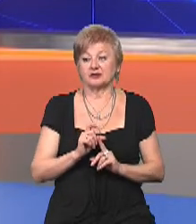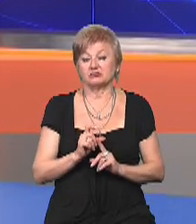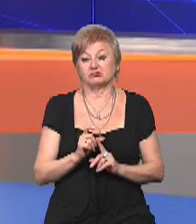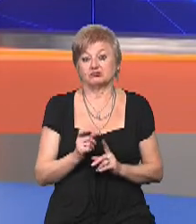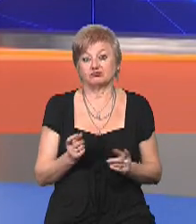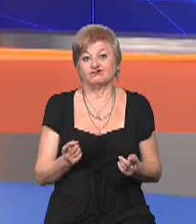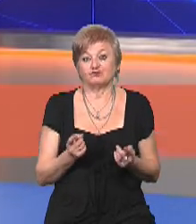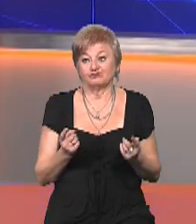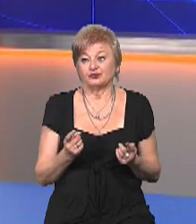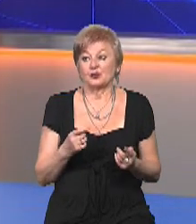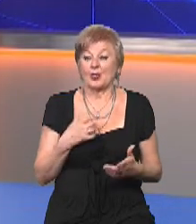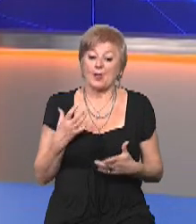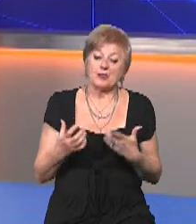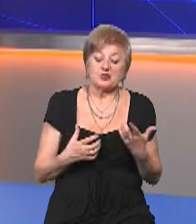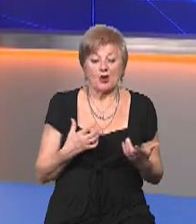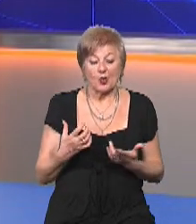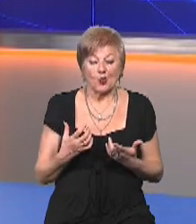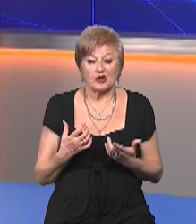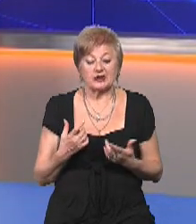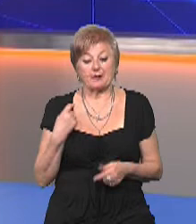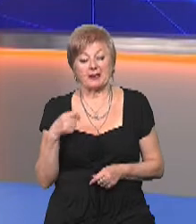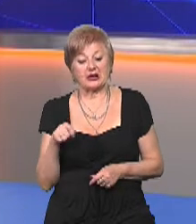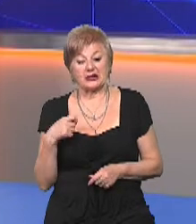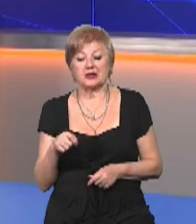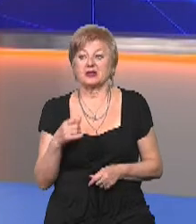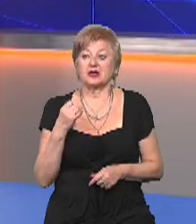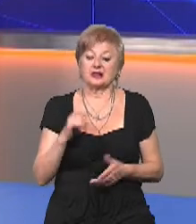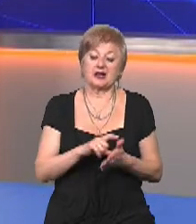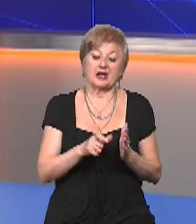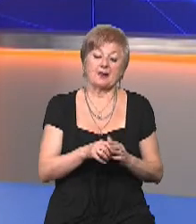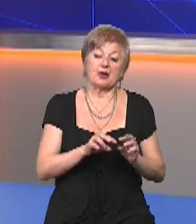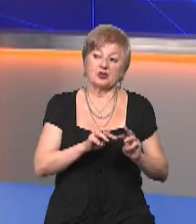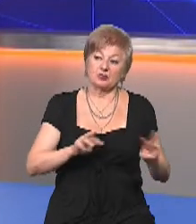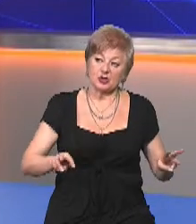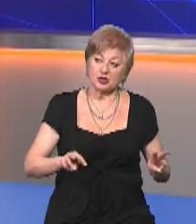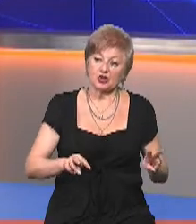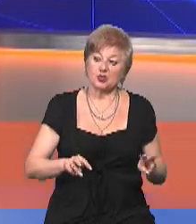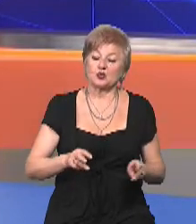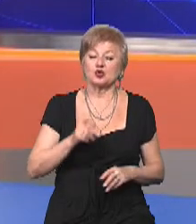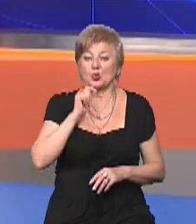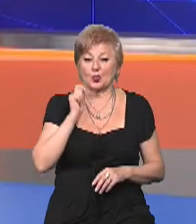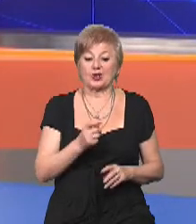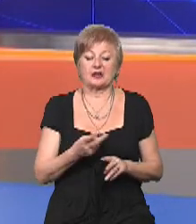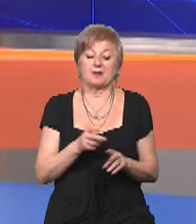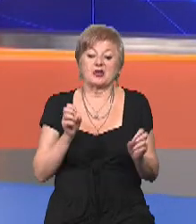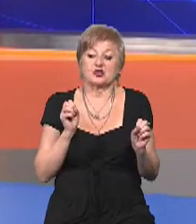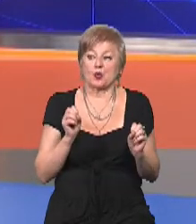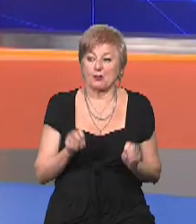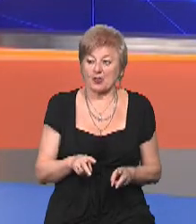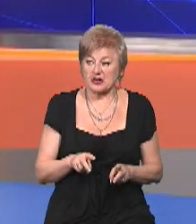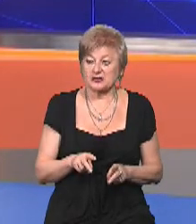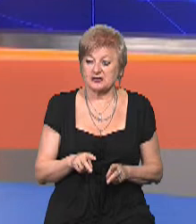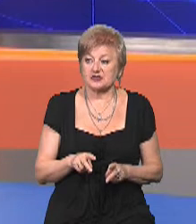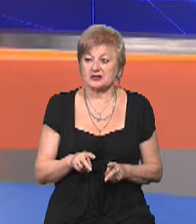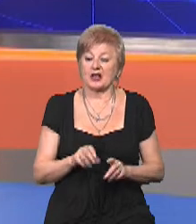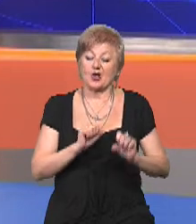обтекаемый, что обеспокоены и президент, и кабинет министров, и Совет национальной безопасности